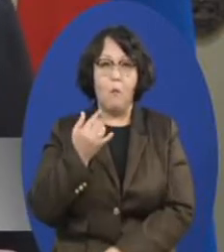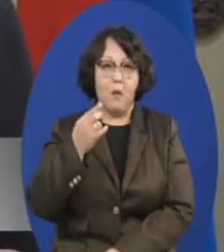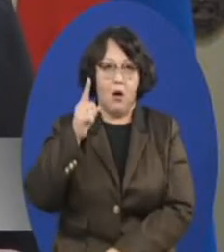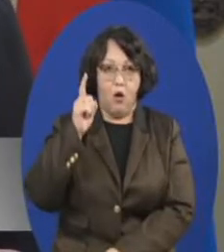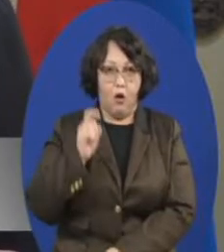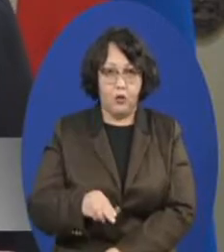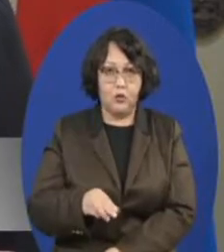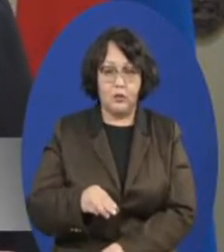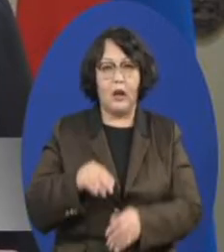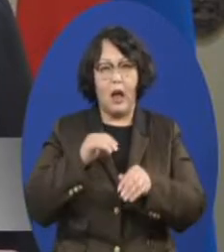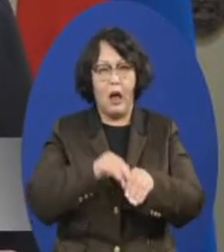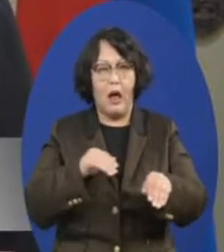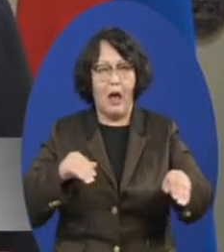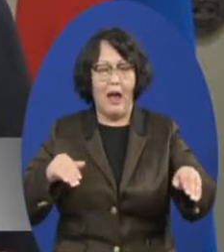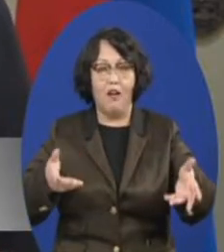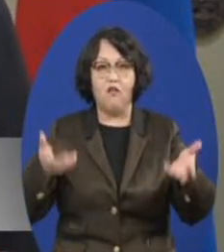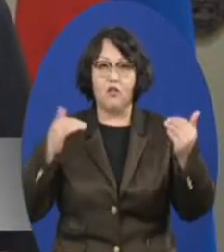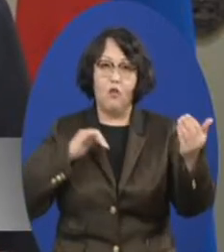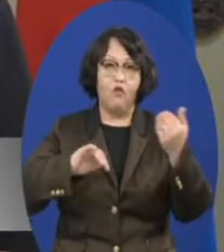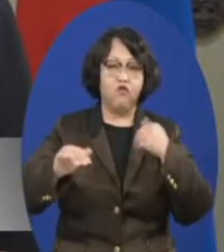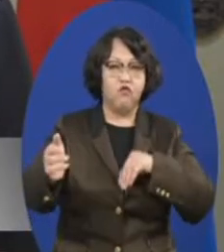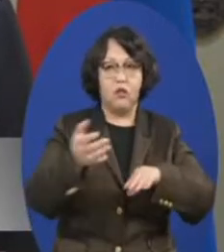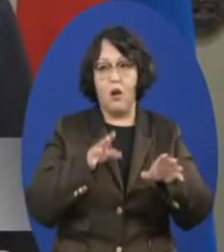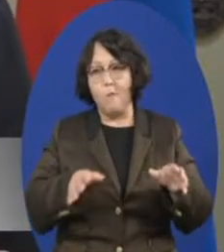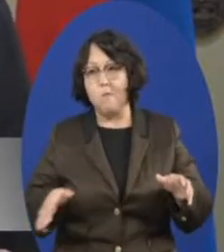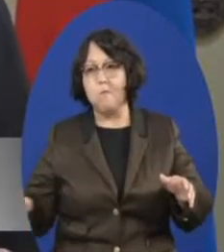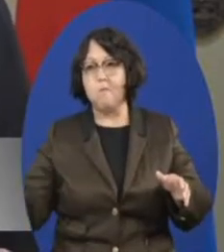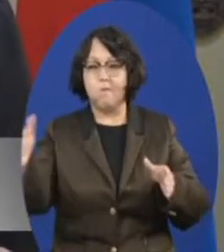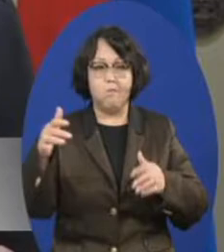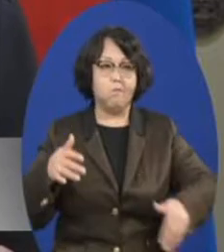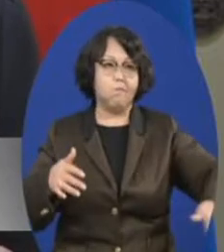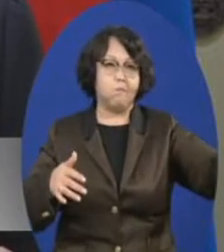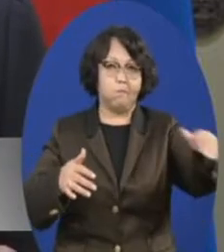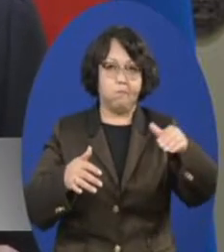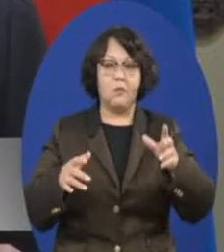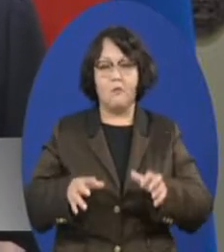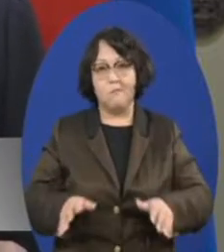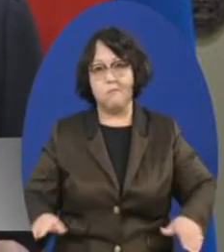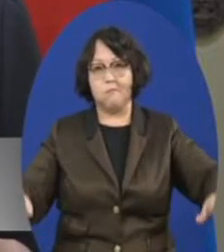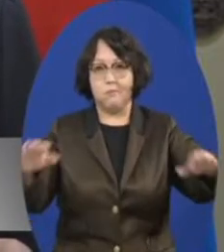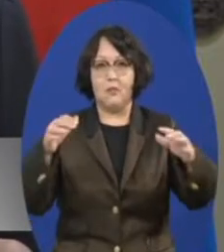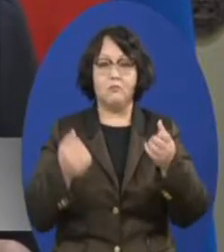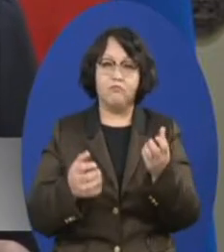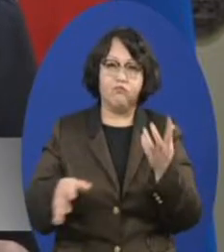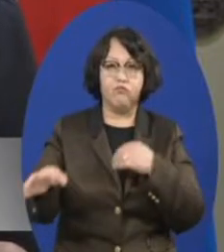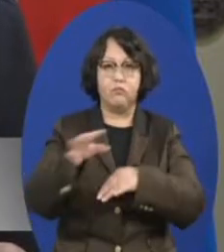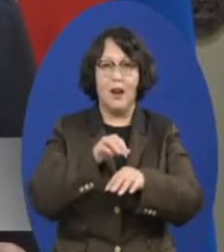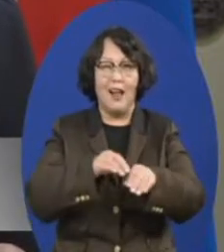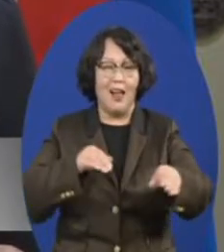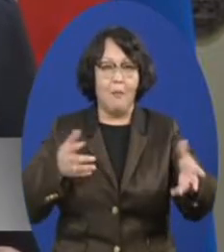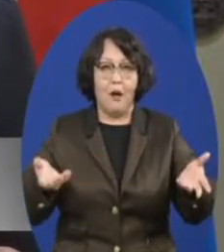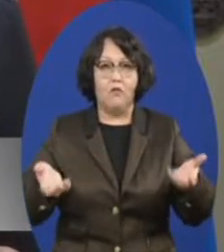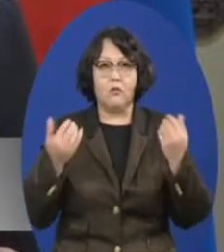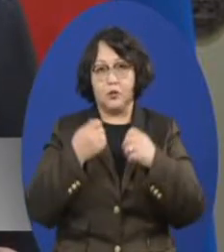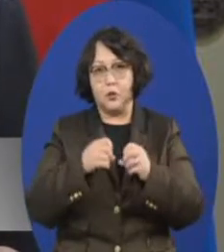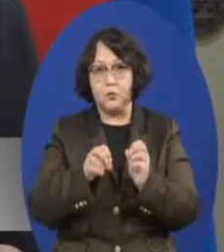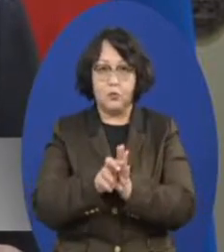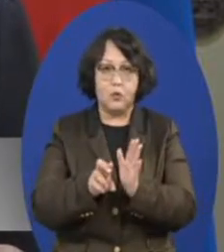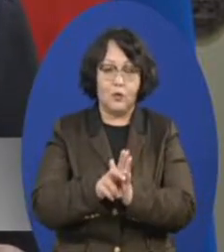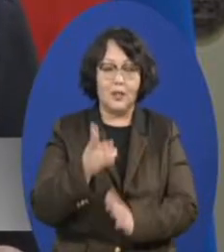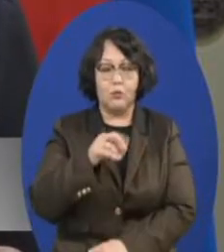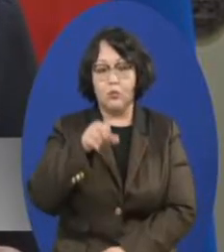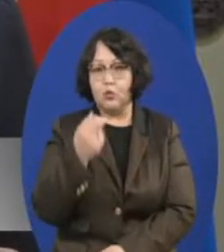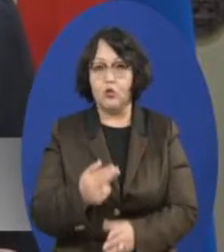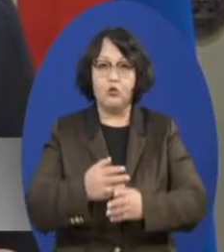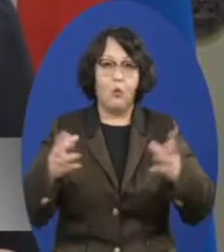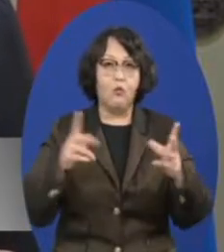Улаанбаатар хотын төвчрлийг одоо шийдвэрлэх ийм одоо үндсэн суурь шийдэл болох учиртай. Тийм учраас энэ одоо дэд бүтцийн том